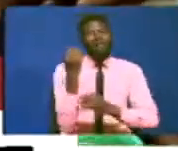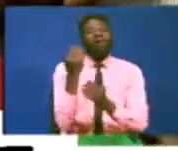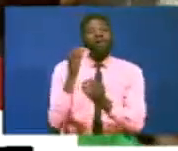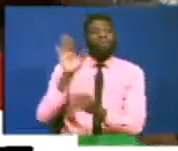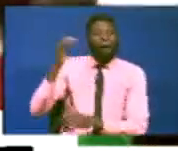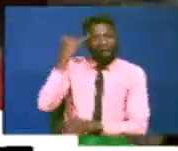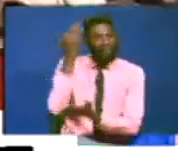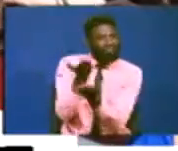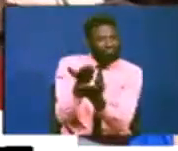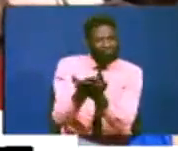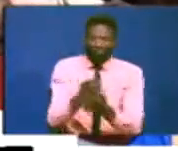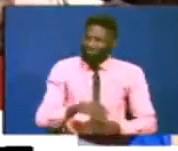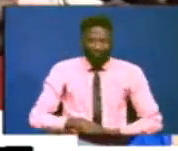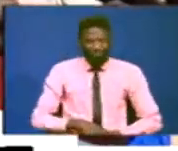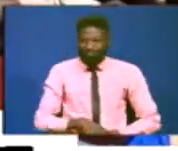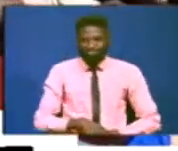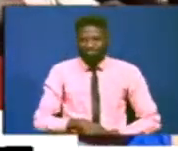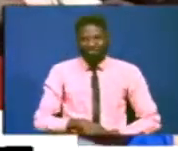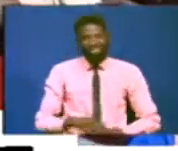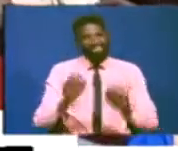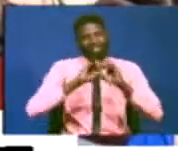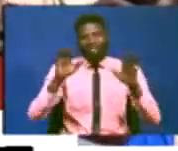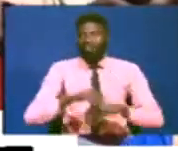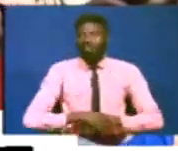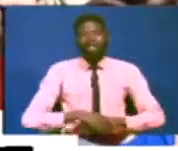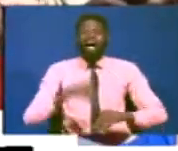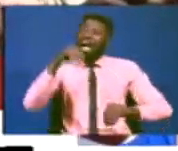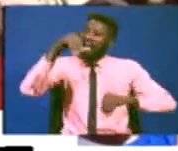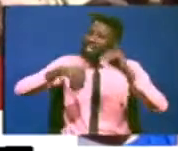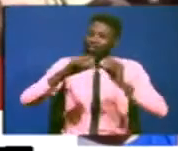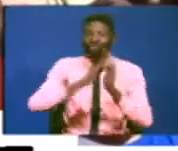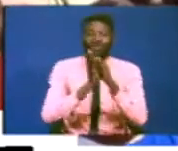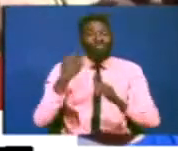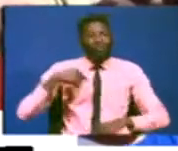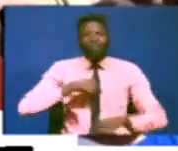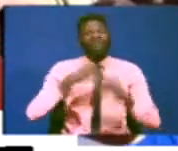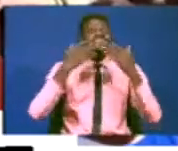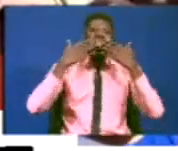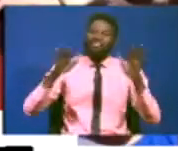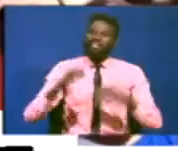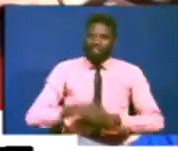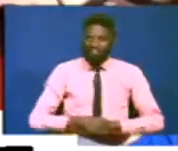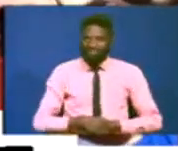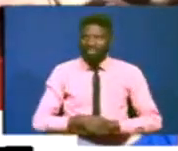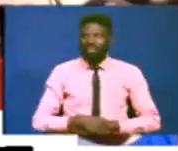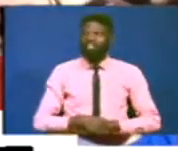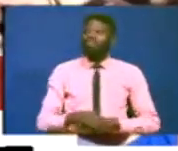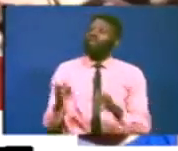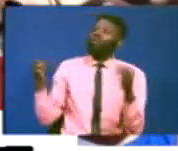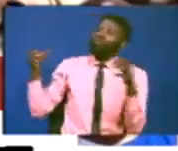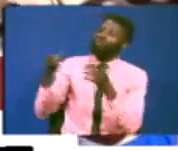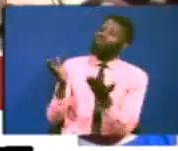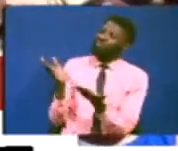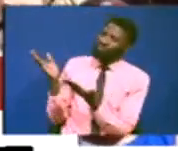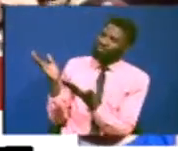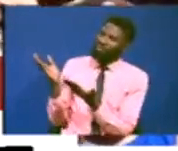it had no basis. Si mambo ya uchaguzi tulimaliza. Sasa mimi nataka ati wale jamaa ati